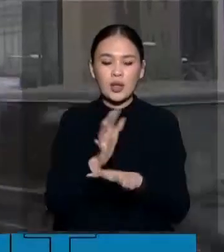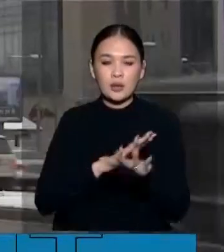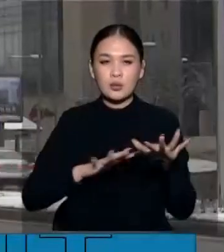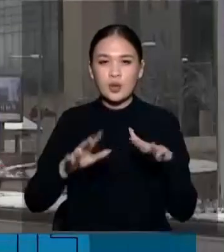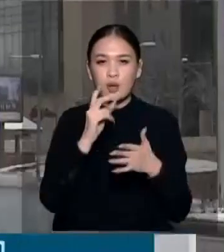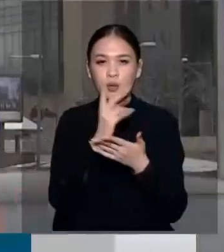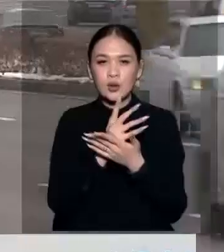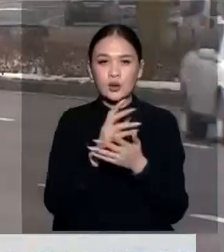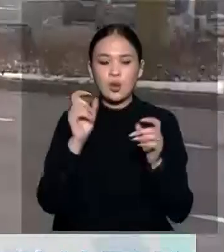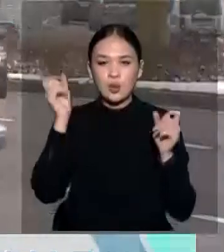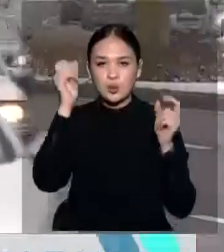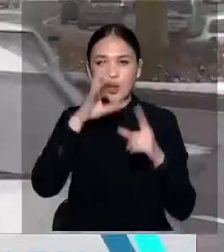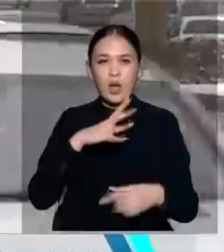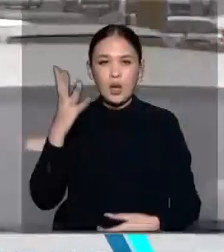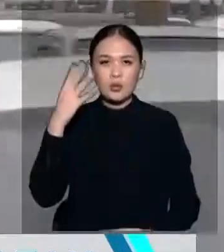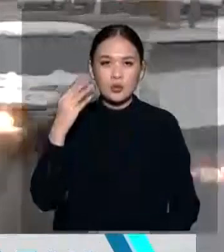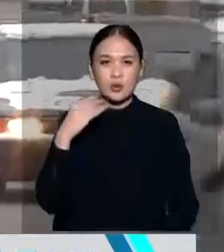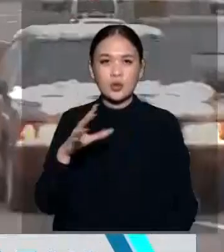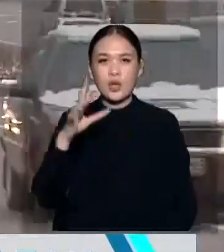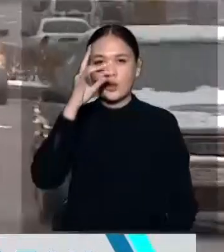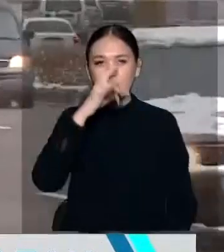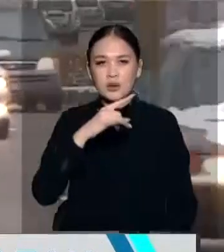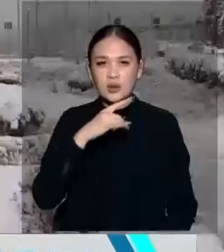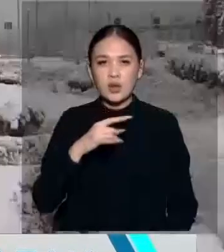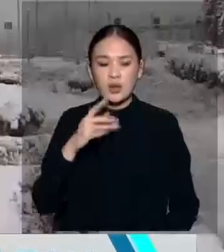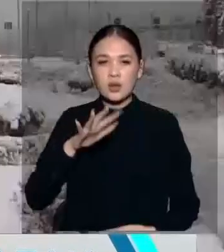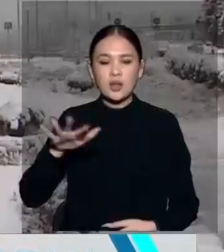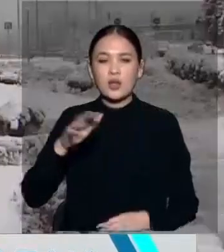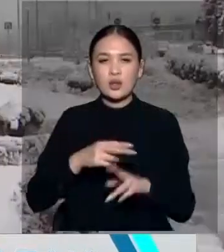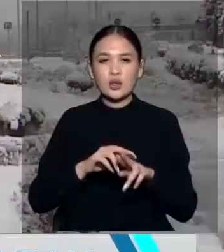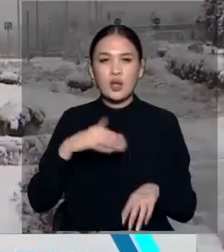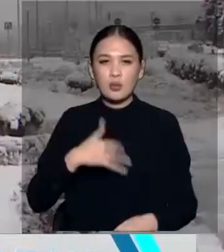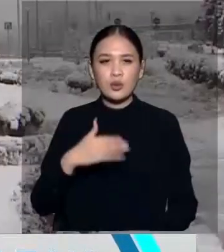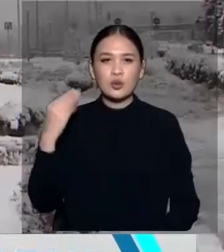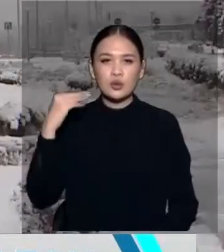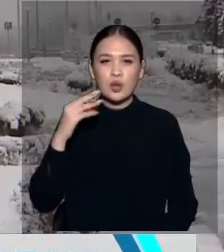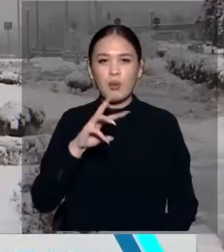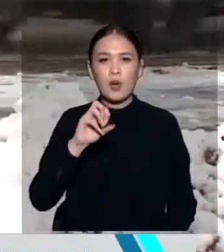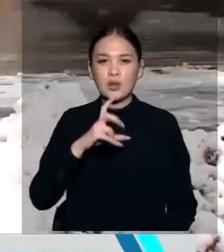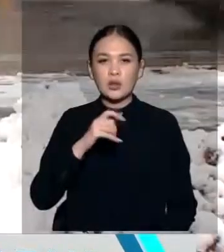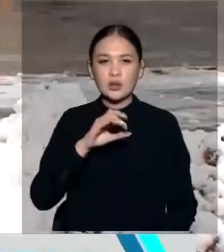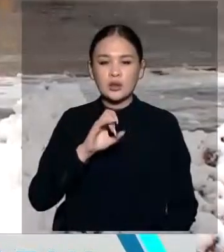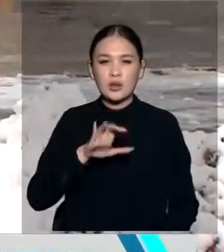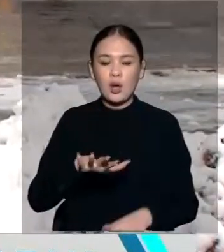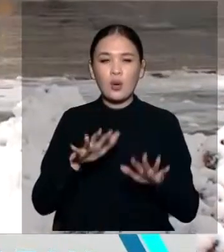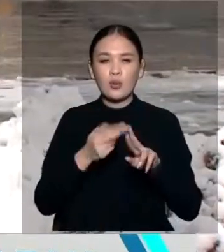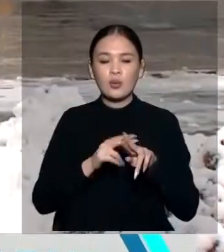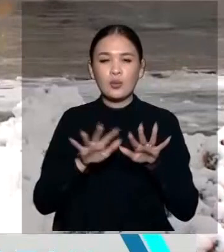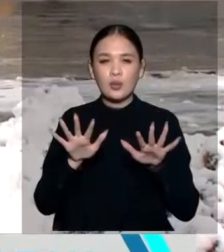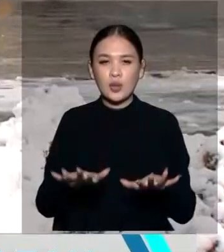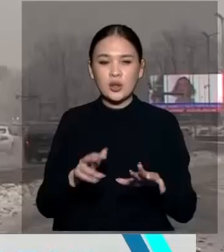сейсмикалық аймақтар анықталған, ол Алматы, Шығыс Қазақстан, Жамбыл, Түркістан, Маңғыстау облыстары. Енді осы